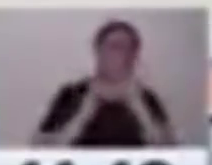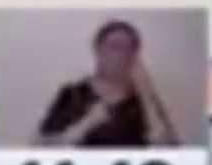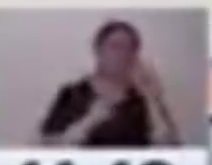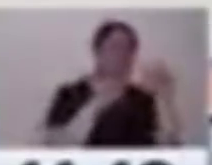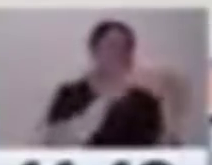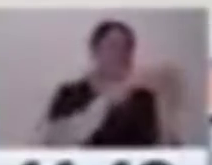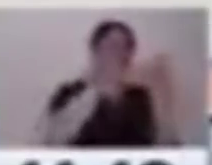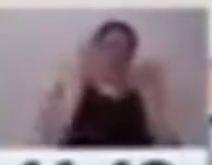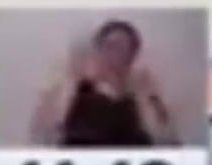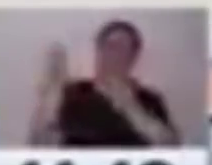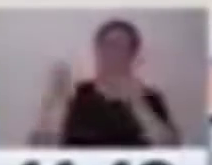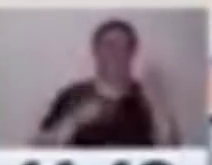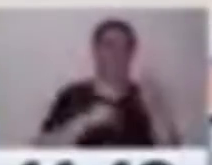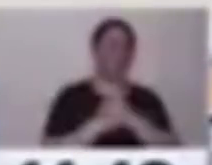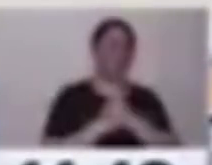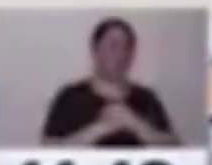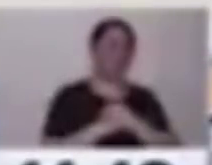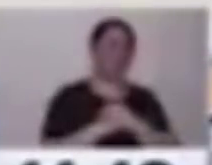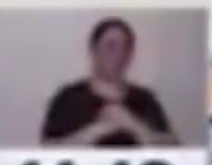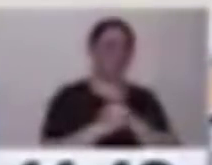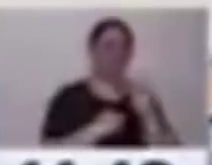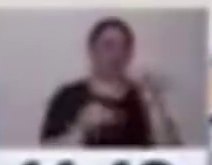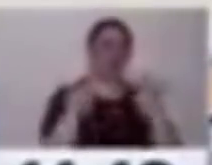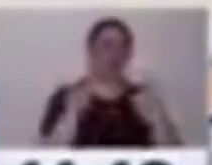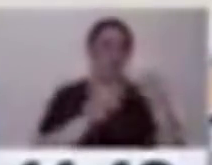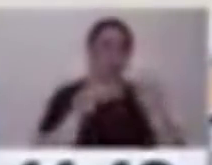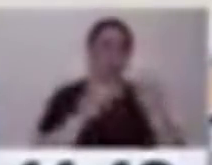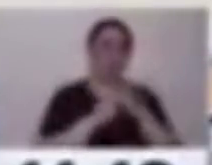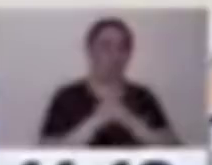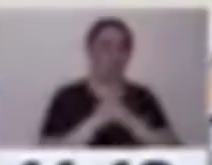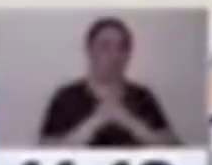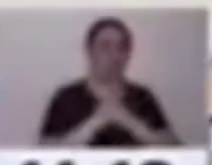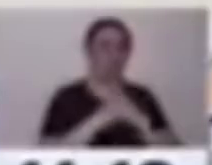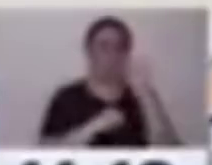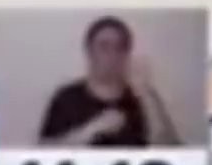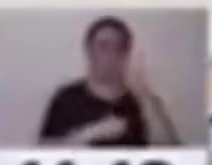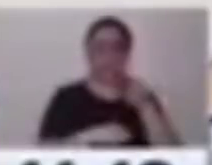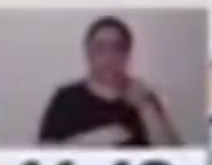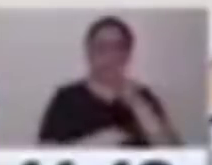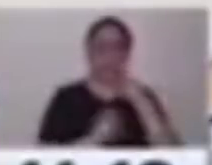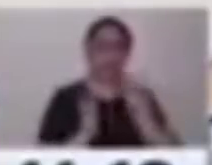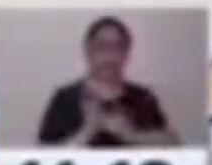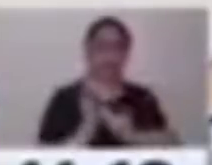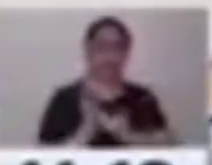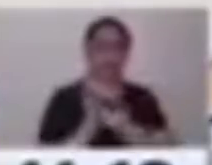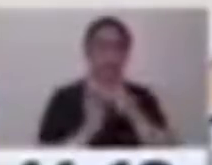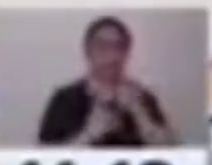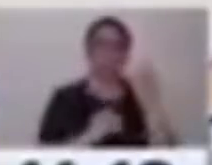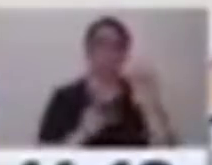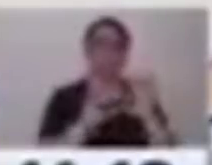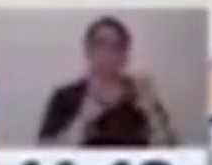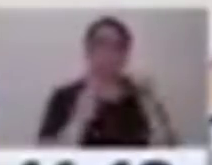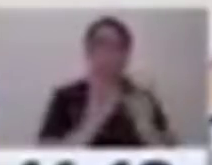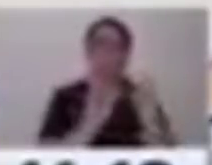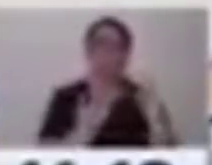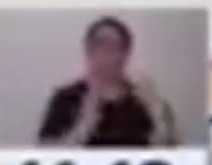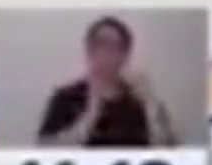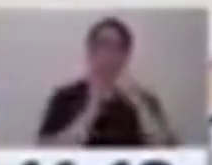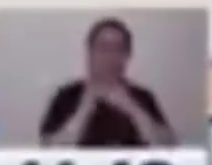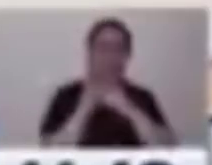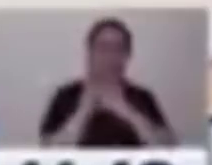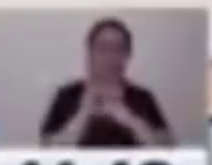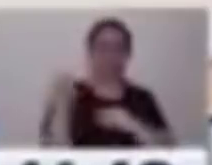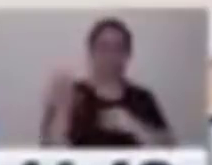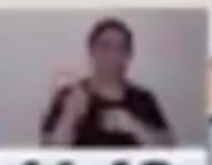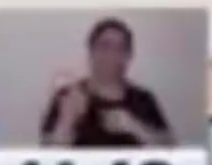listahan nito sa mga barangay hall o sa mga iba pang prominenteng lugar